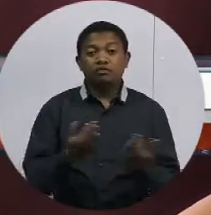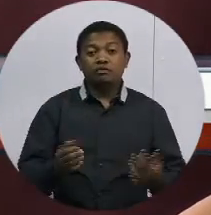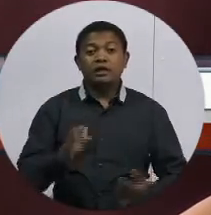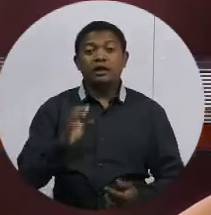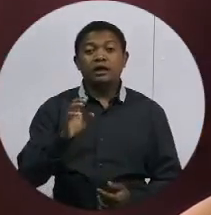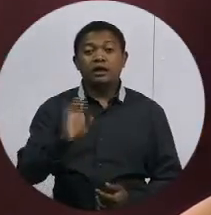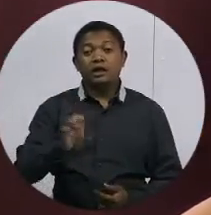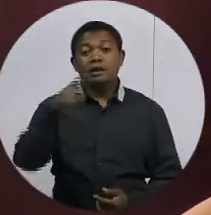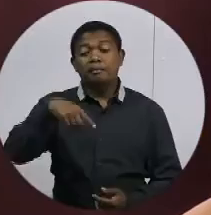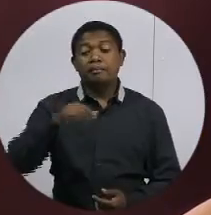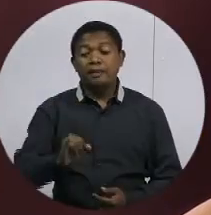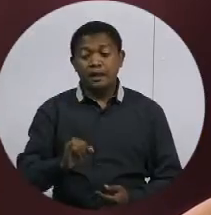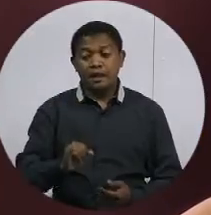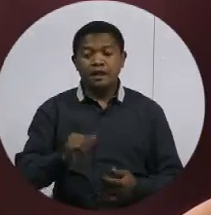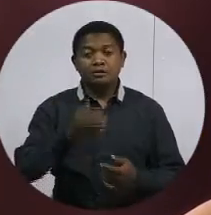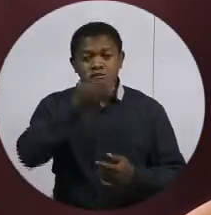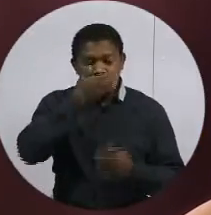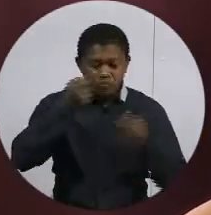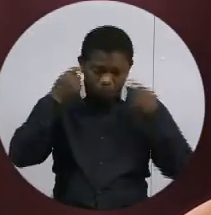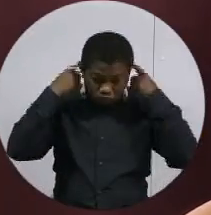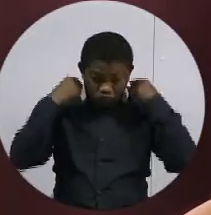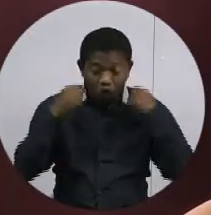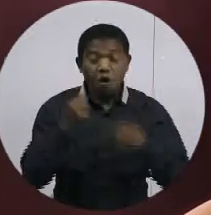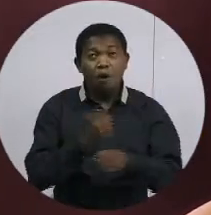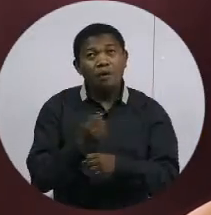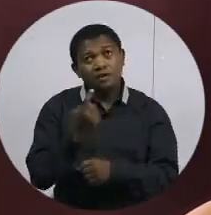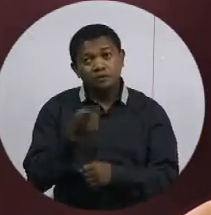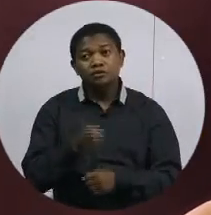ohatra misy